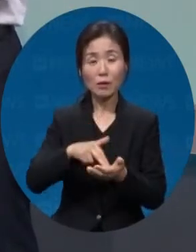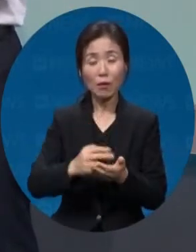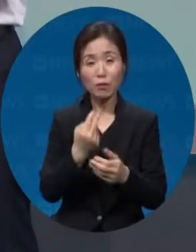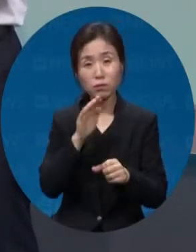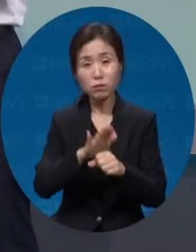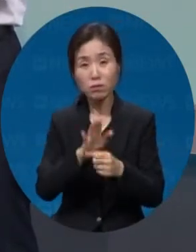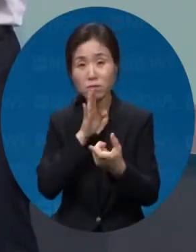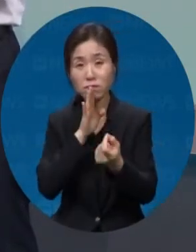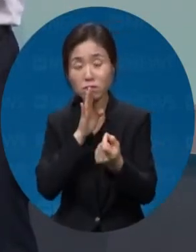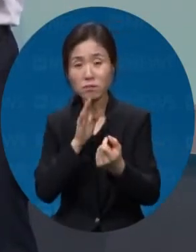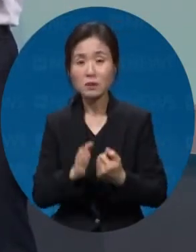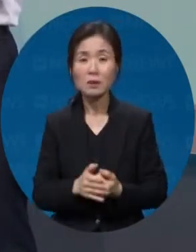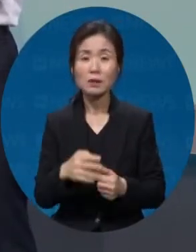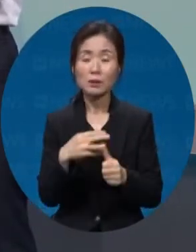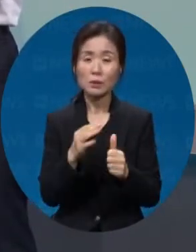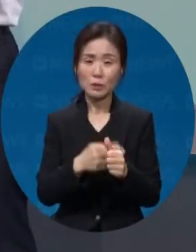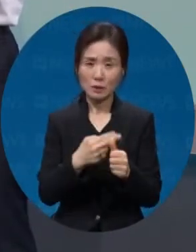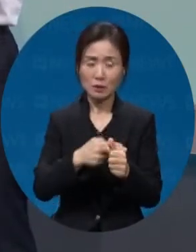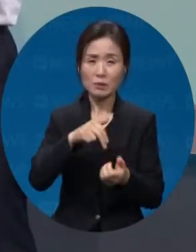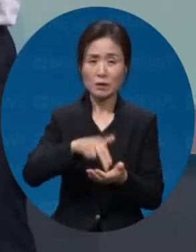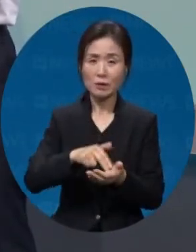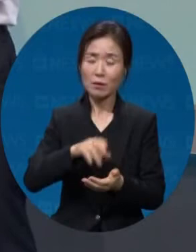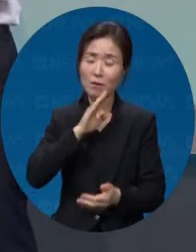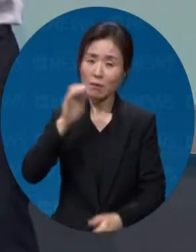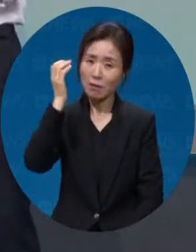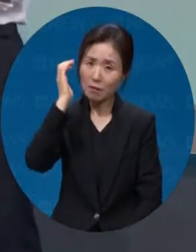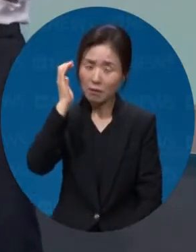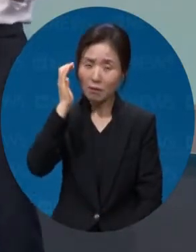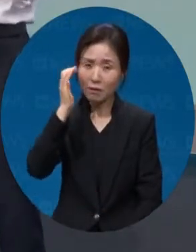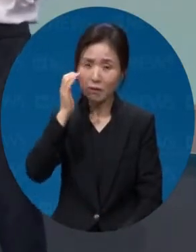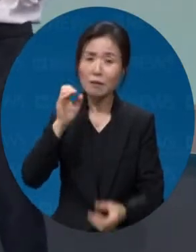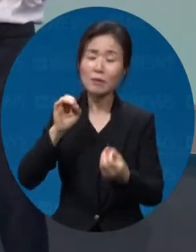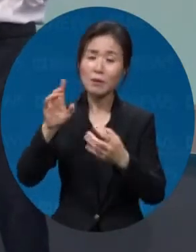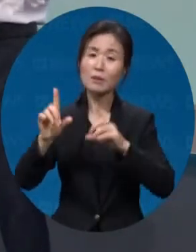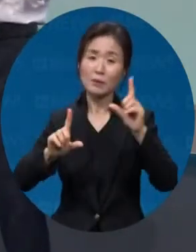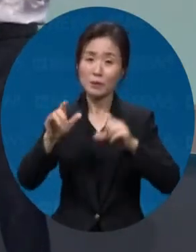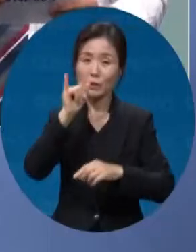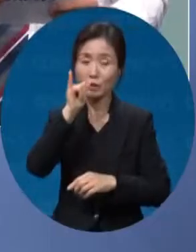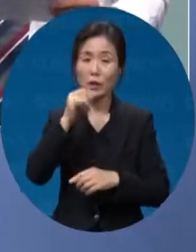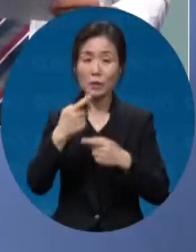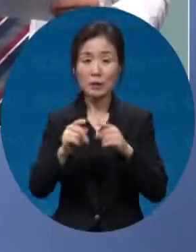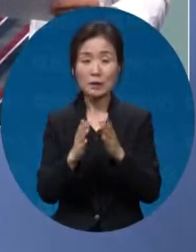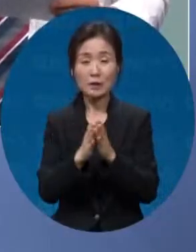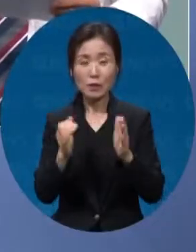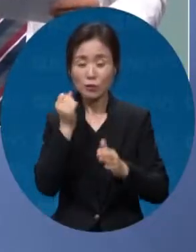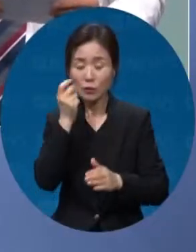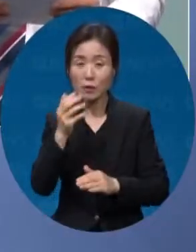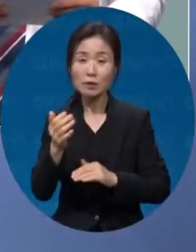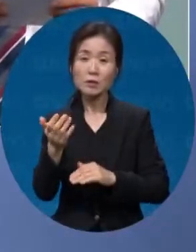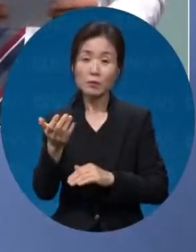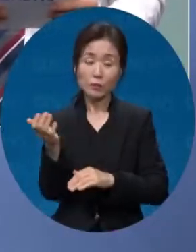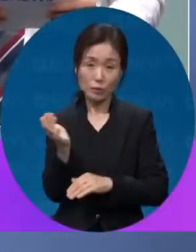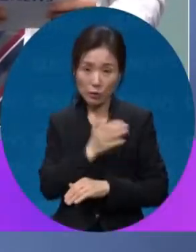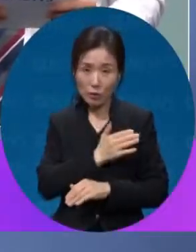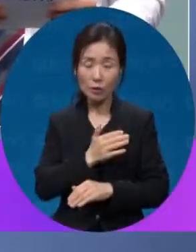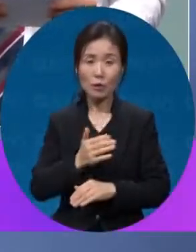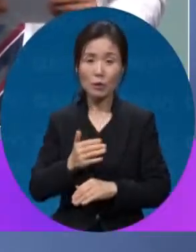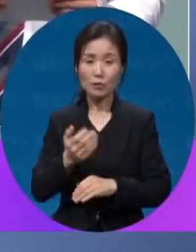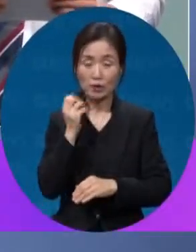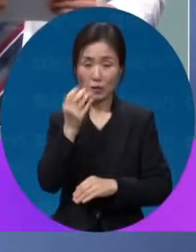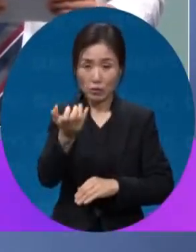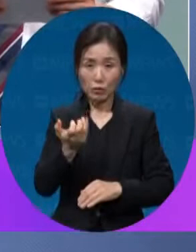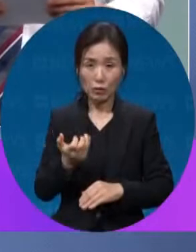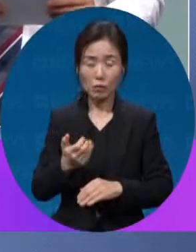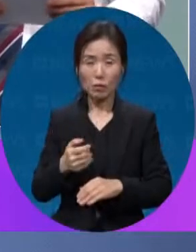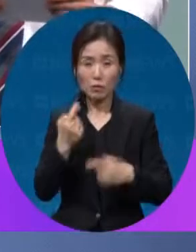있겠습니다 그렇습니다 교사들 사이에서는 그래서 난처하다는 반응이 잇따르고 있는데요 평가가 시작되기 수개월 전부터 명확한 지침을 내려